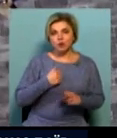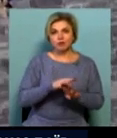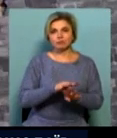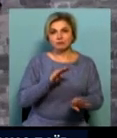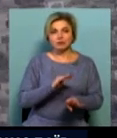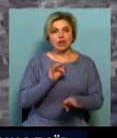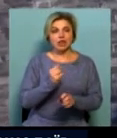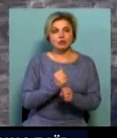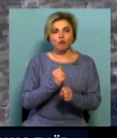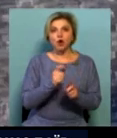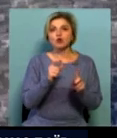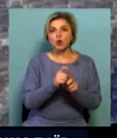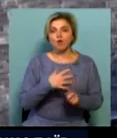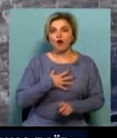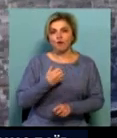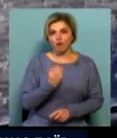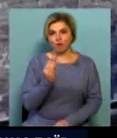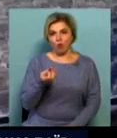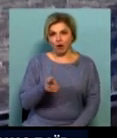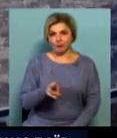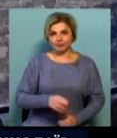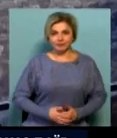та утворили слово «воля».